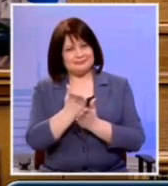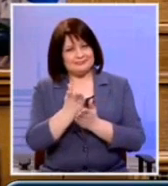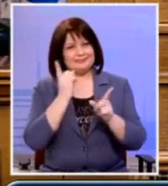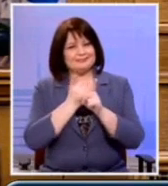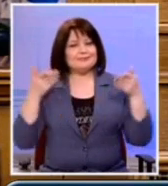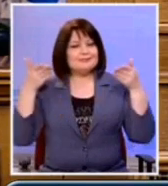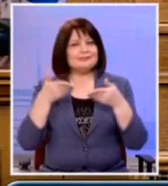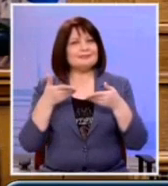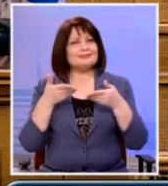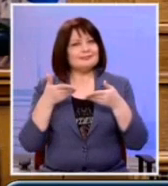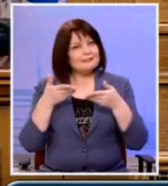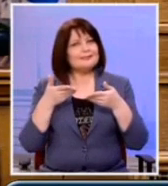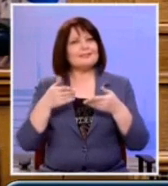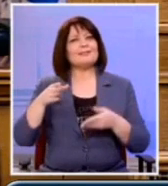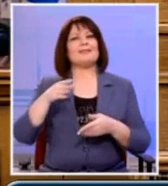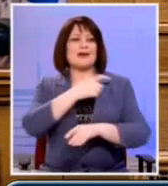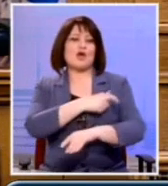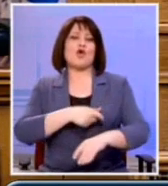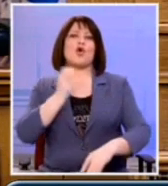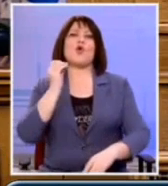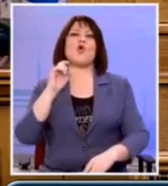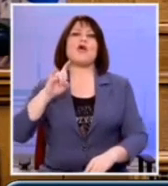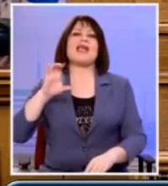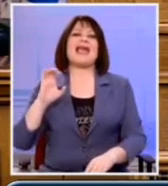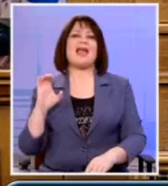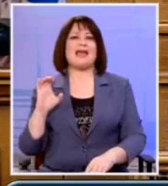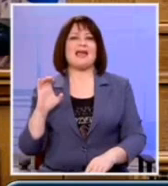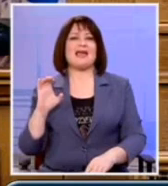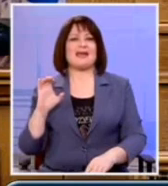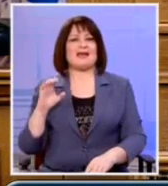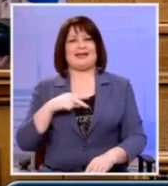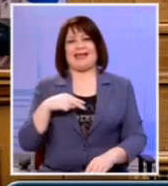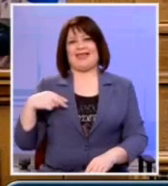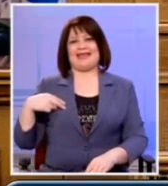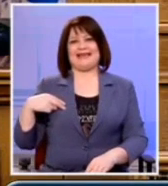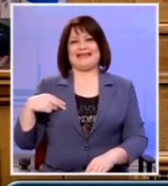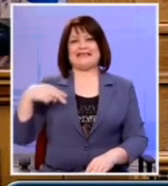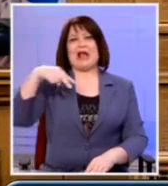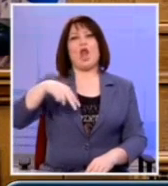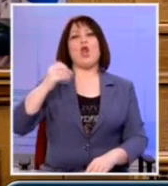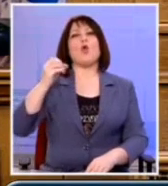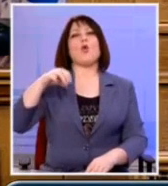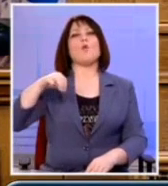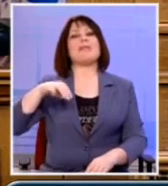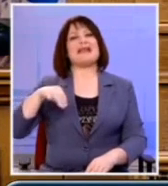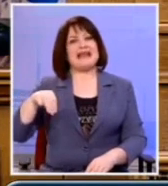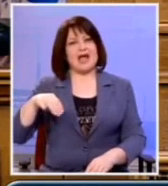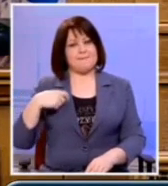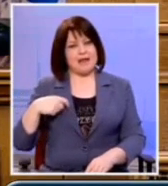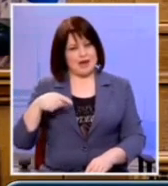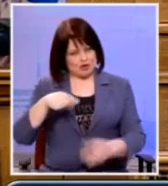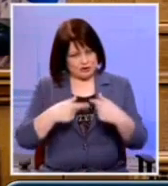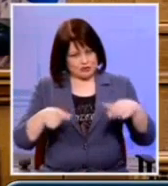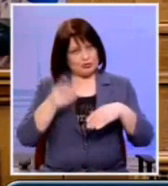εισηγητή των Ηνωμένων Εθνών, του συναδέλφου καθηγητή κ. Σέφας Λούμινα, ο οποίος είναι μέλος της Επιτροπής και είναι